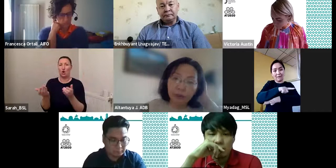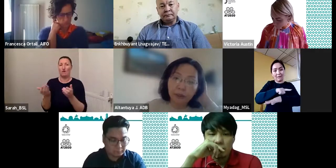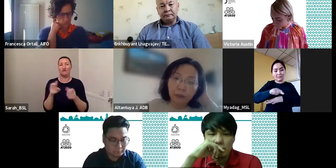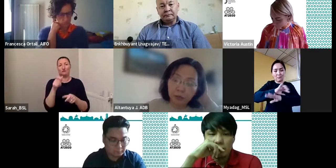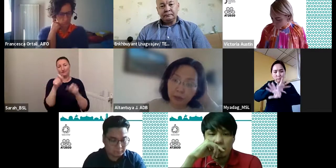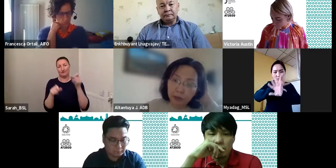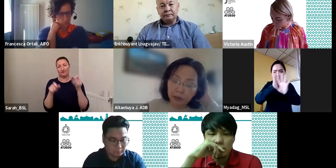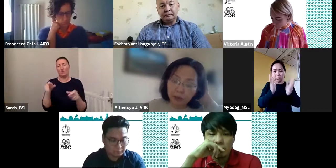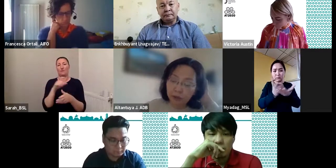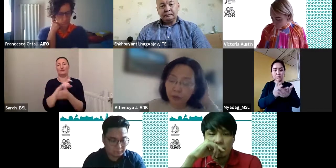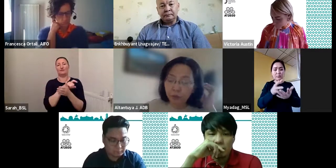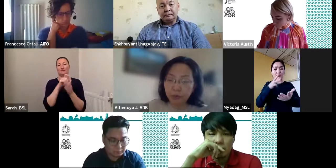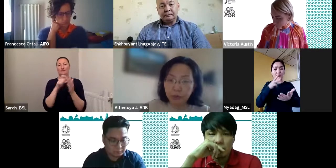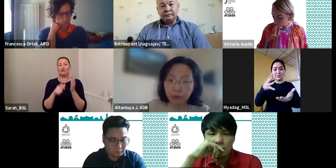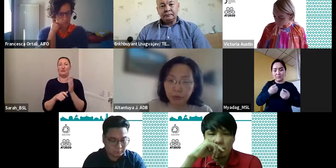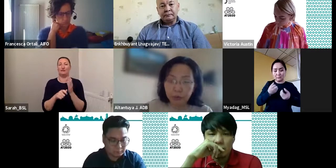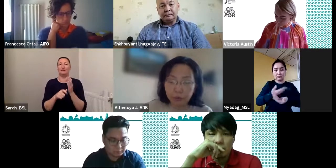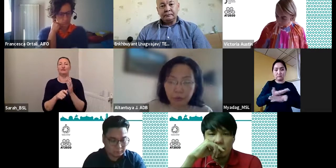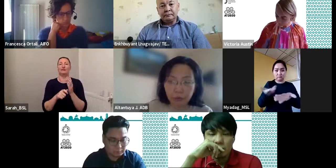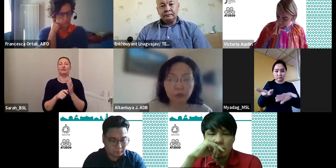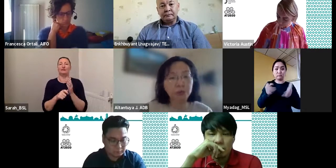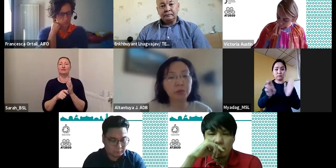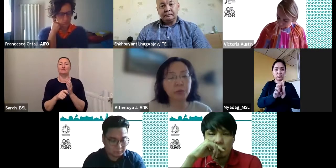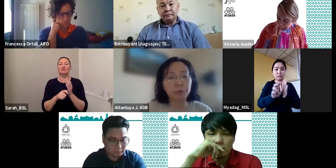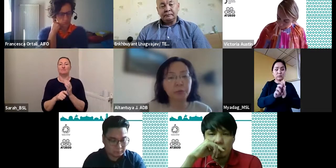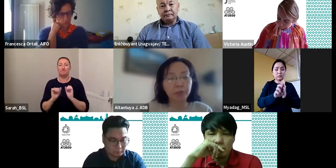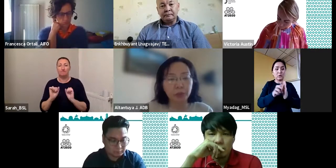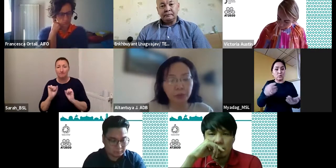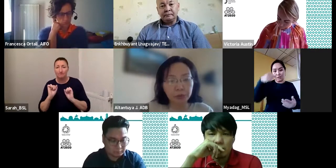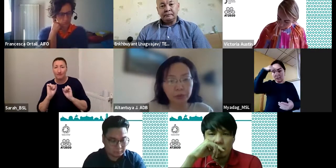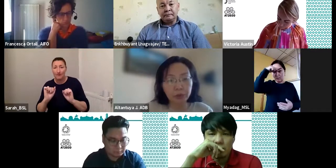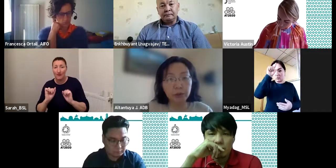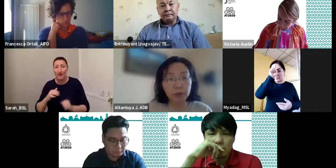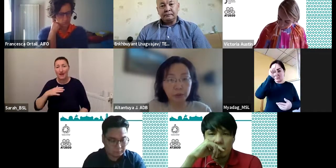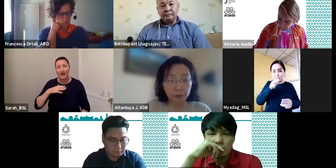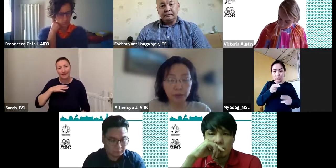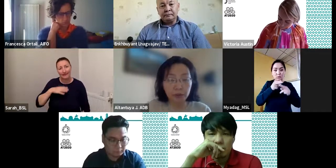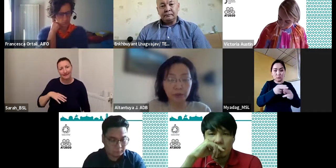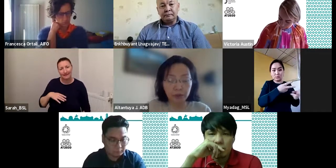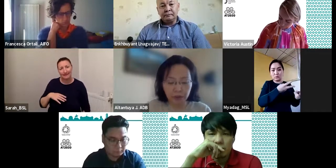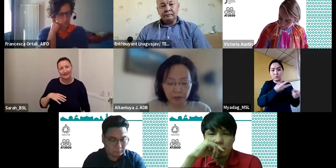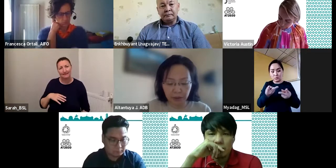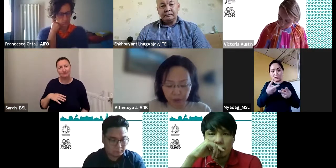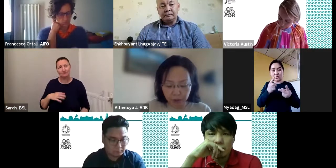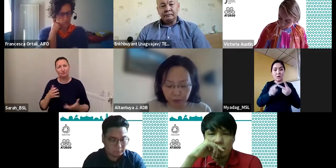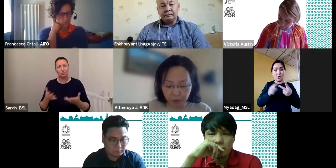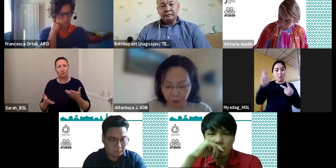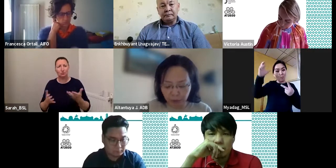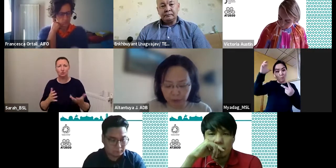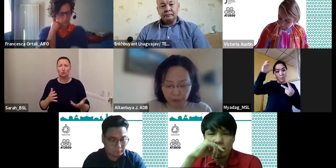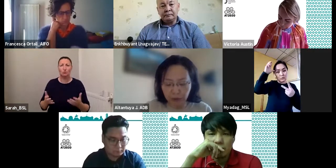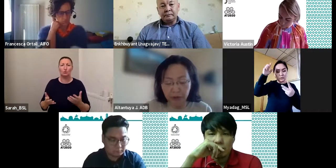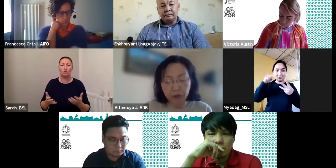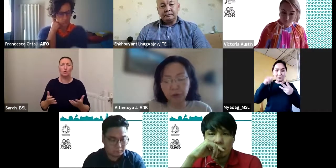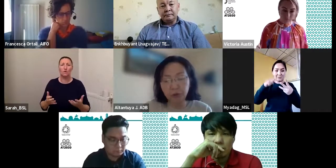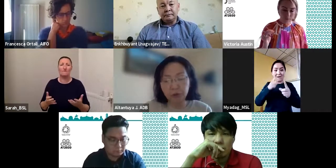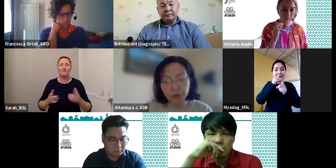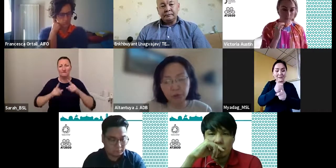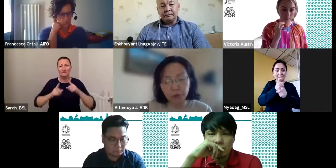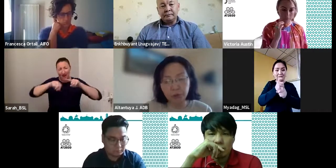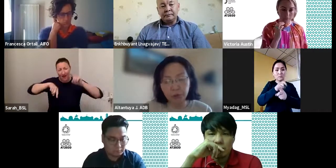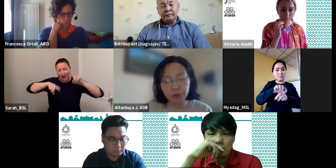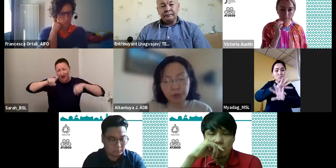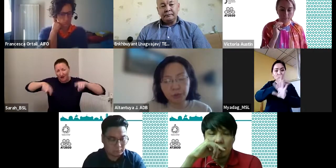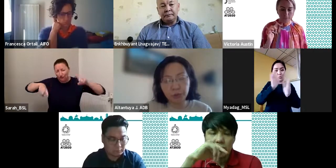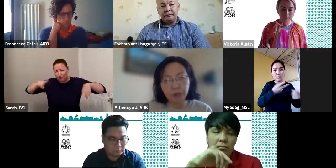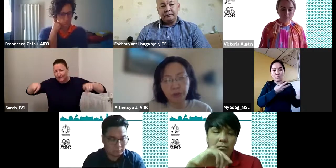одоо байдлаар үзүүлье гэдэг. Энэ нь юу вэ гэхээр эрүүл мэндийн тусламж үйлчилгээ, боловсролын тусламж үйлчилгээ, дээрэс нь халамжийн тусламж үйлчилгээг нэг доор үзүүлж